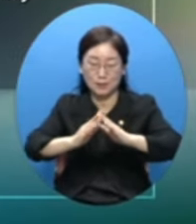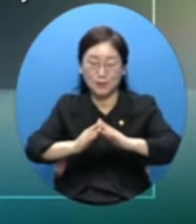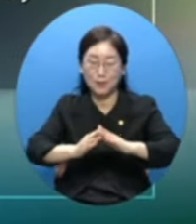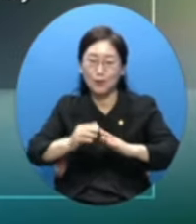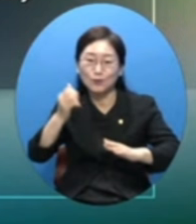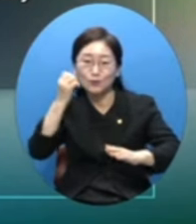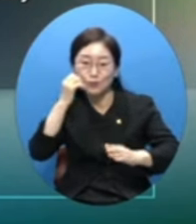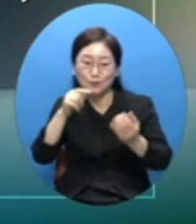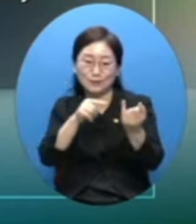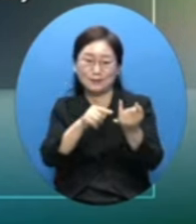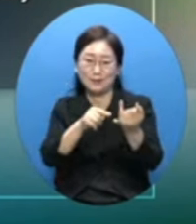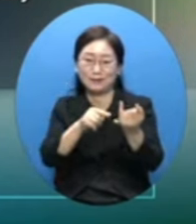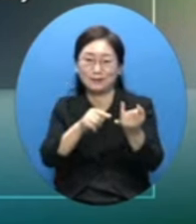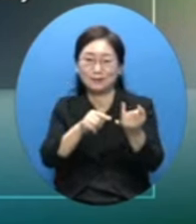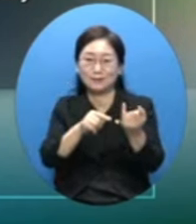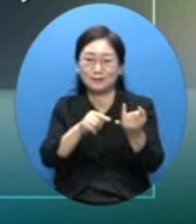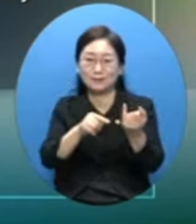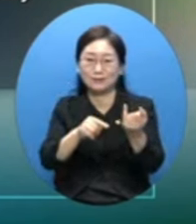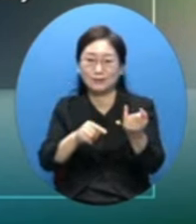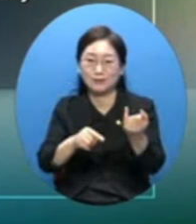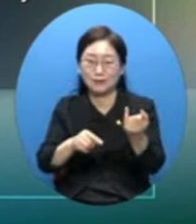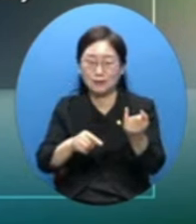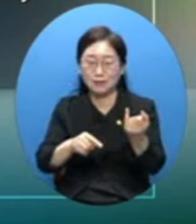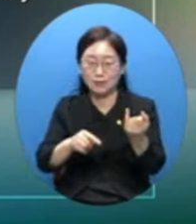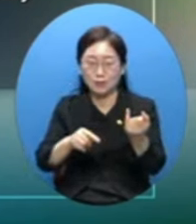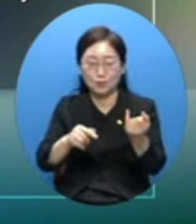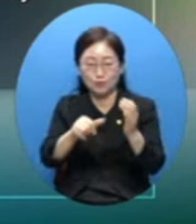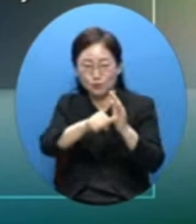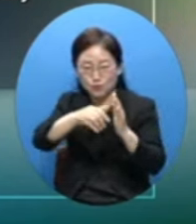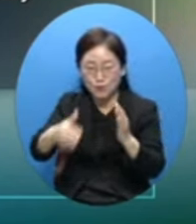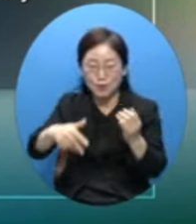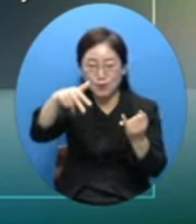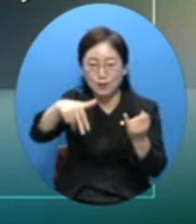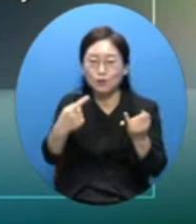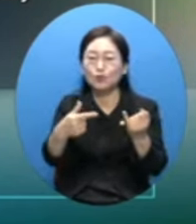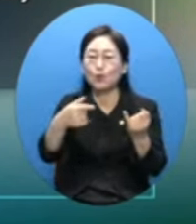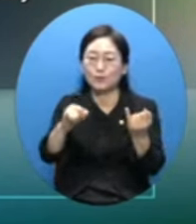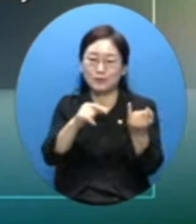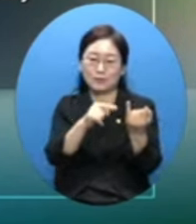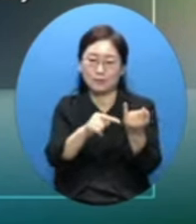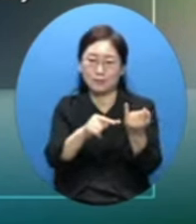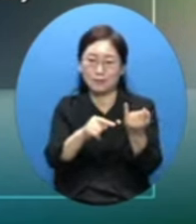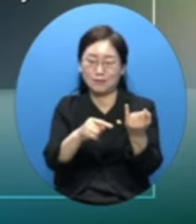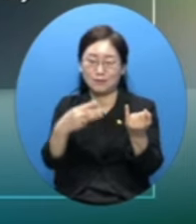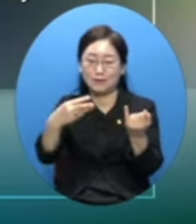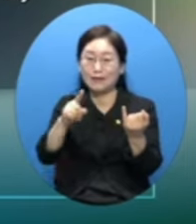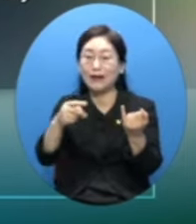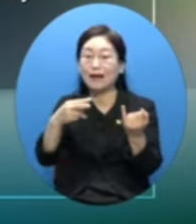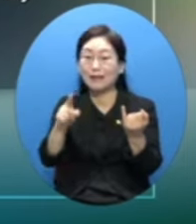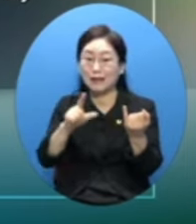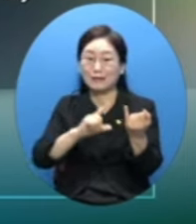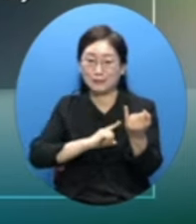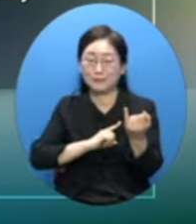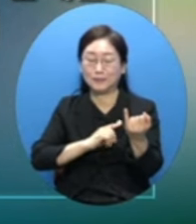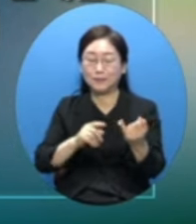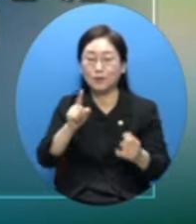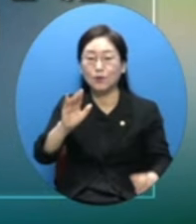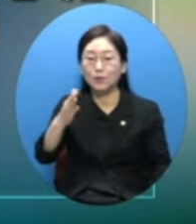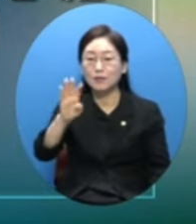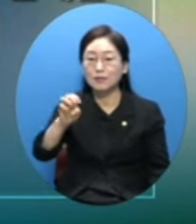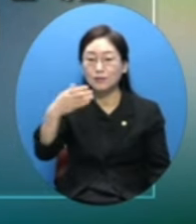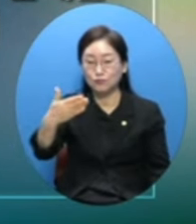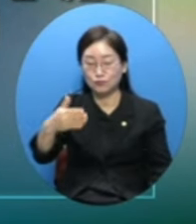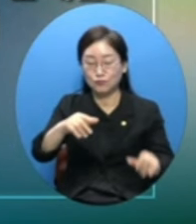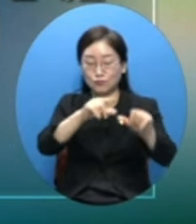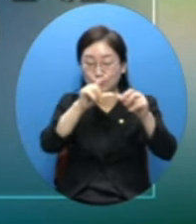아시는 여러분 잘 아시는 구필화가이며 대중 강사인 조니 에릭슨 타다는 1949년 10월